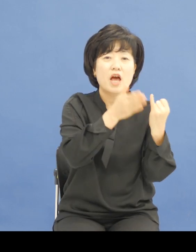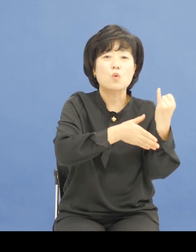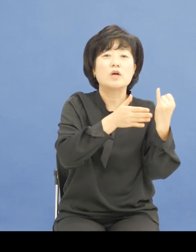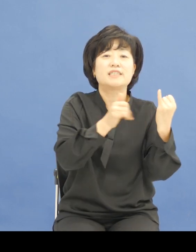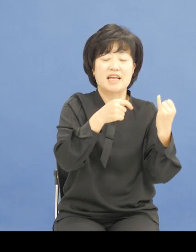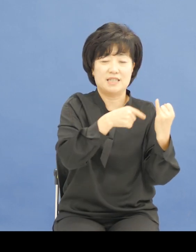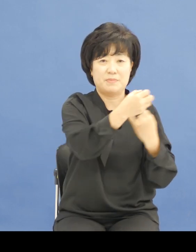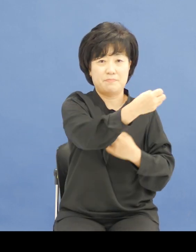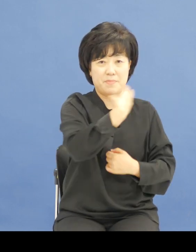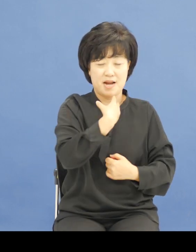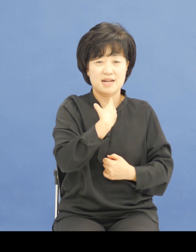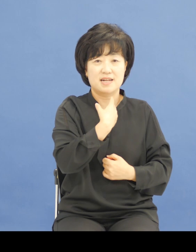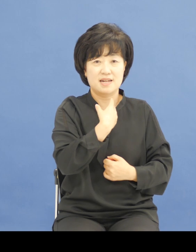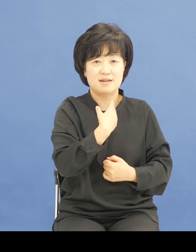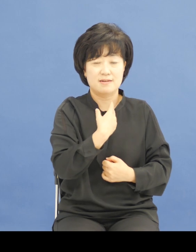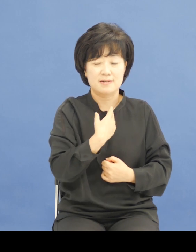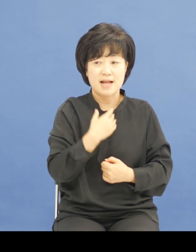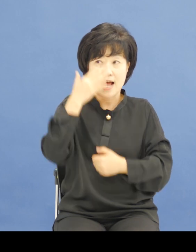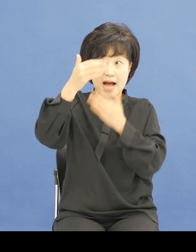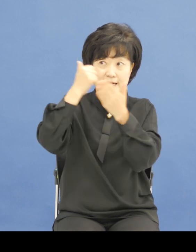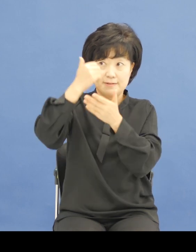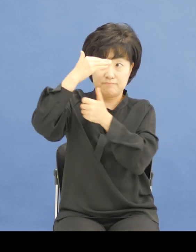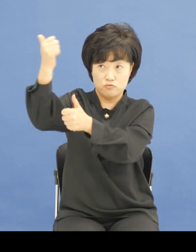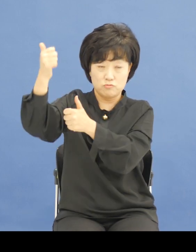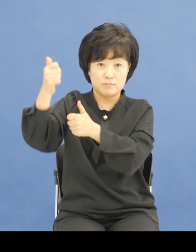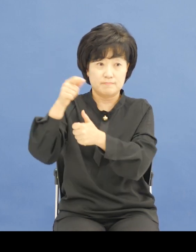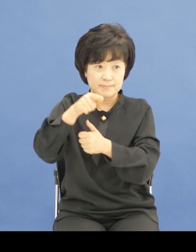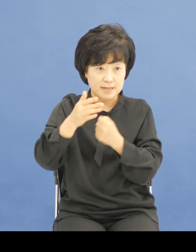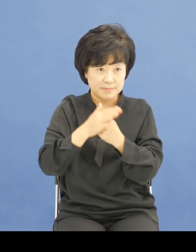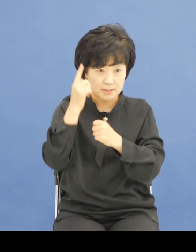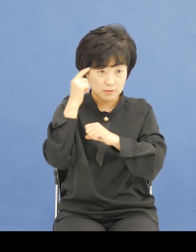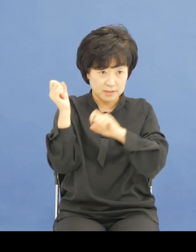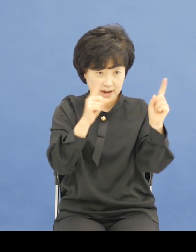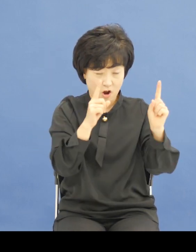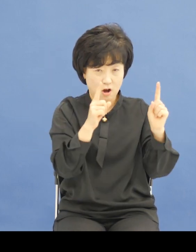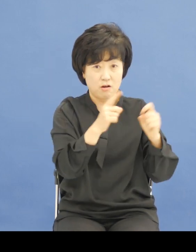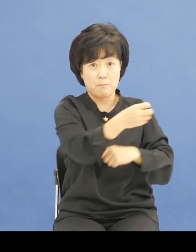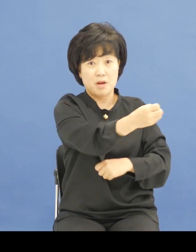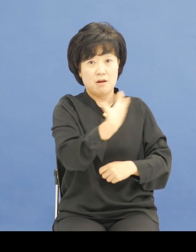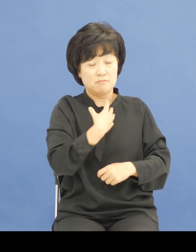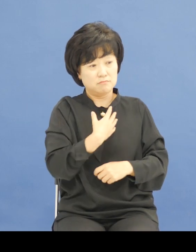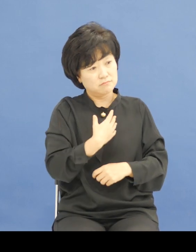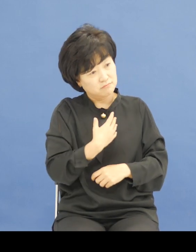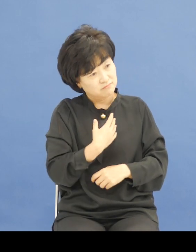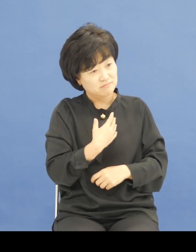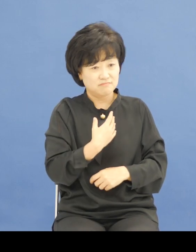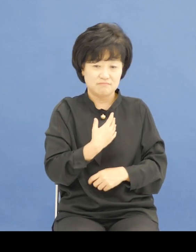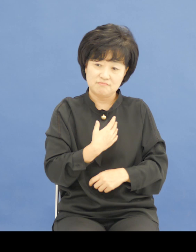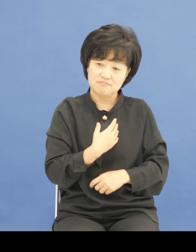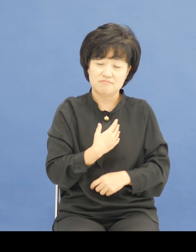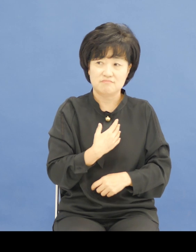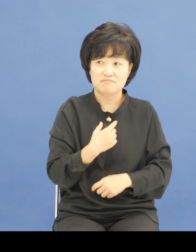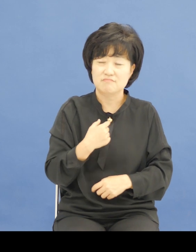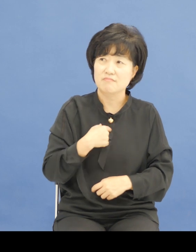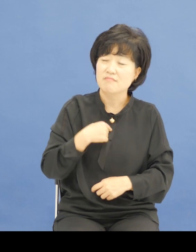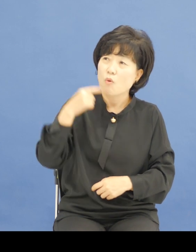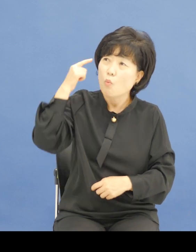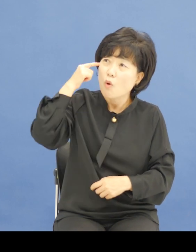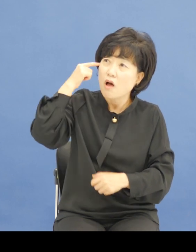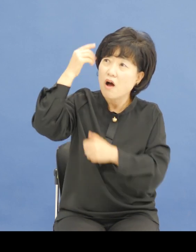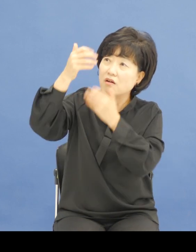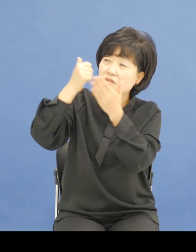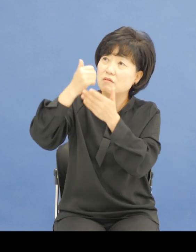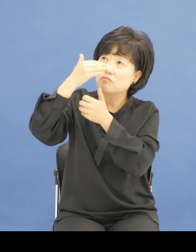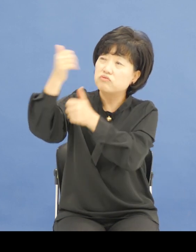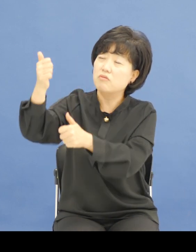하나님이 부르시는 거니 그러니까 정신 바짝 차리라고 예. 그래서 네, 뭐 그런 생각했어요. 하나님 왜 이 나이에